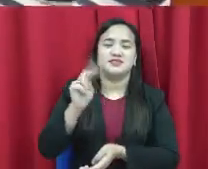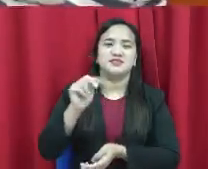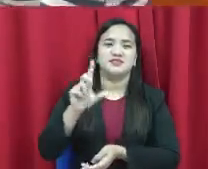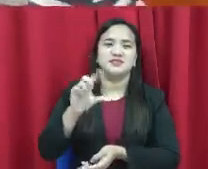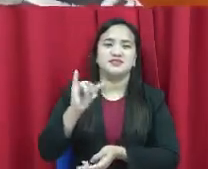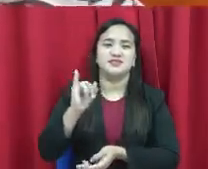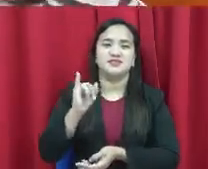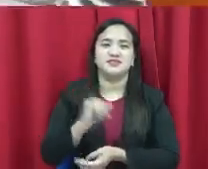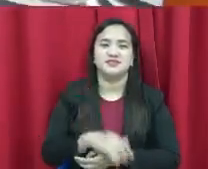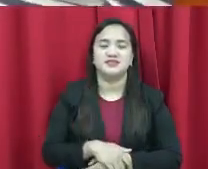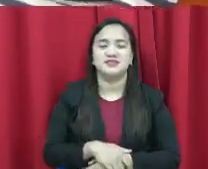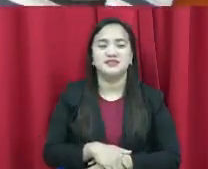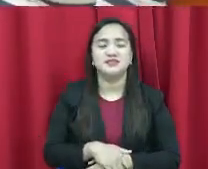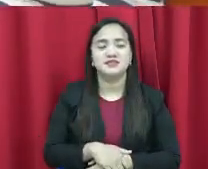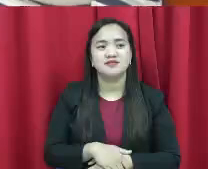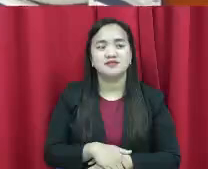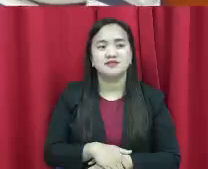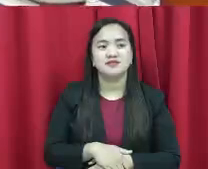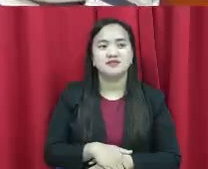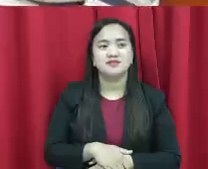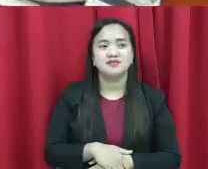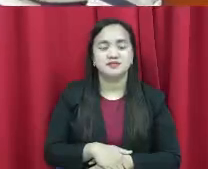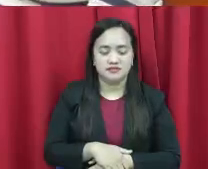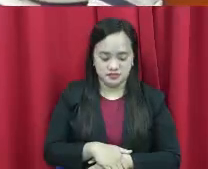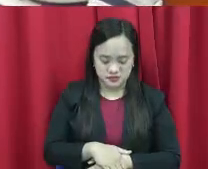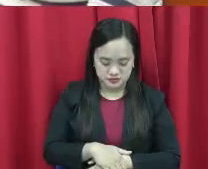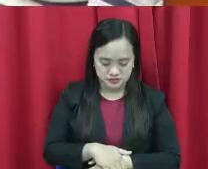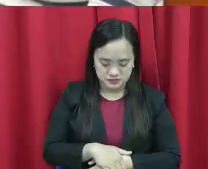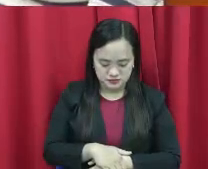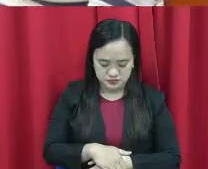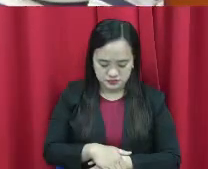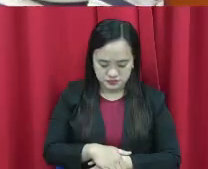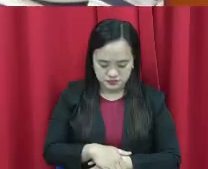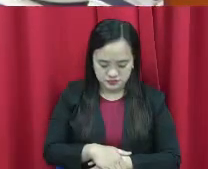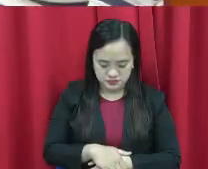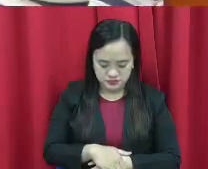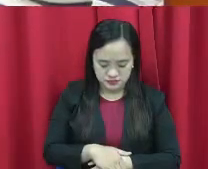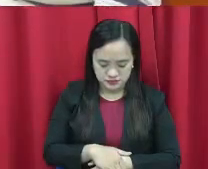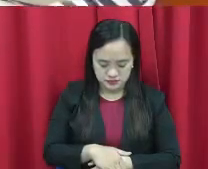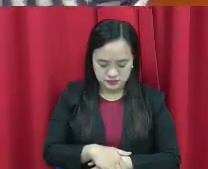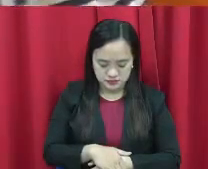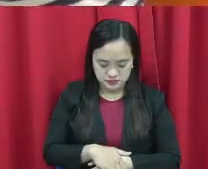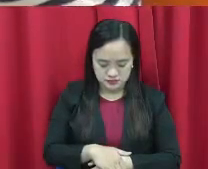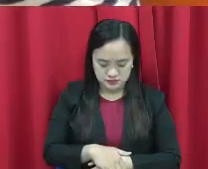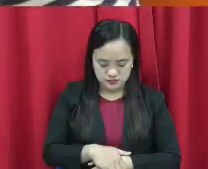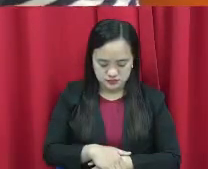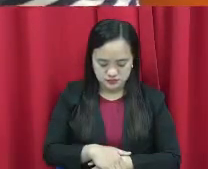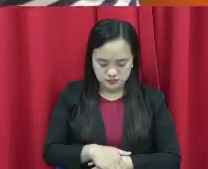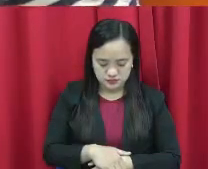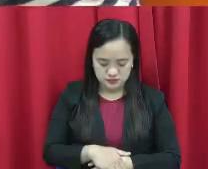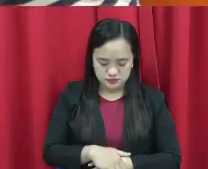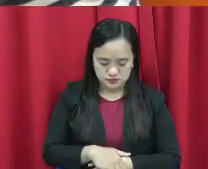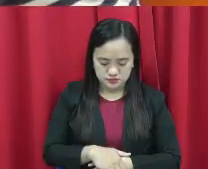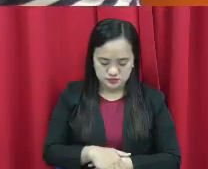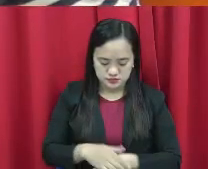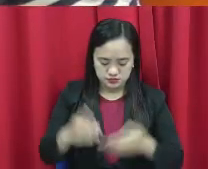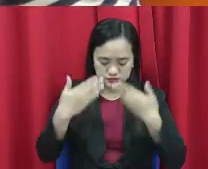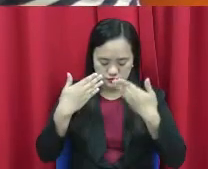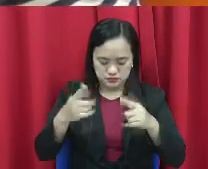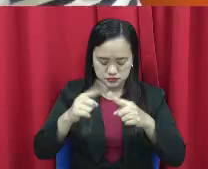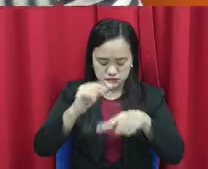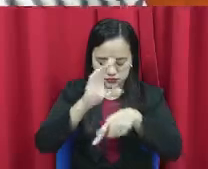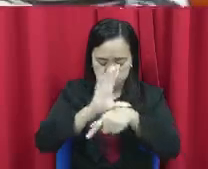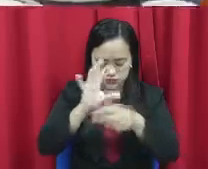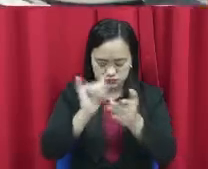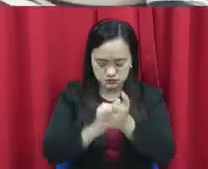tayo ng weight Ayan may may sinabi po si Ma'am ah Christie Ma'am Tinay Trinidad Salamat sa church